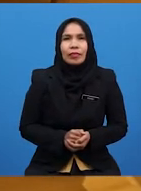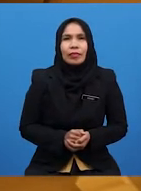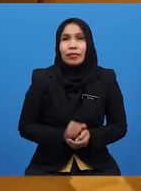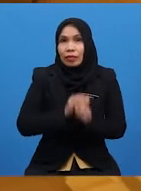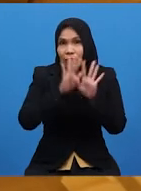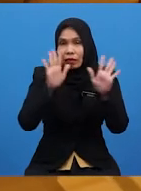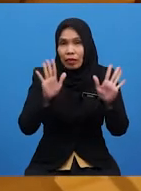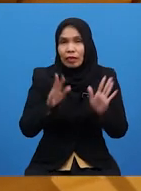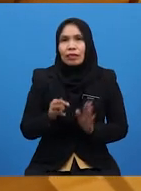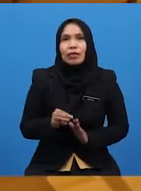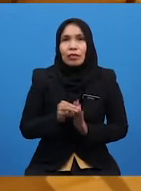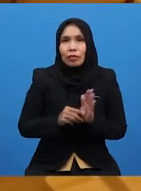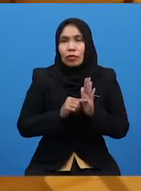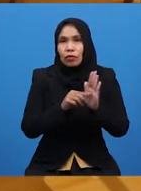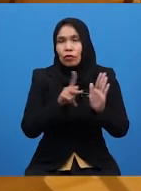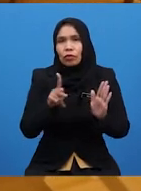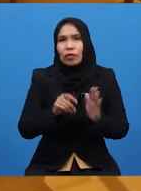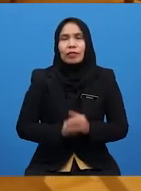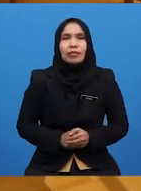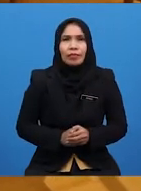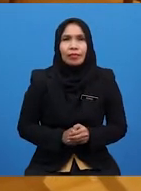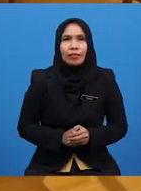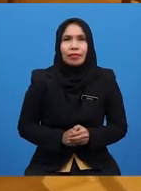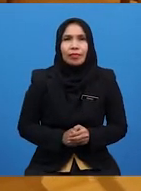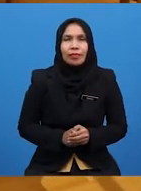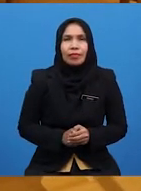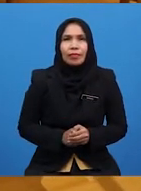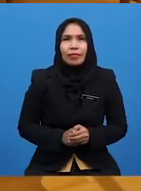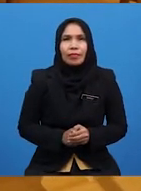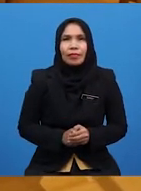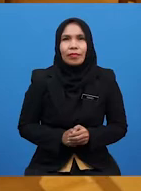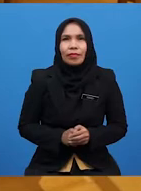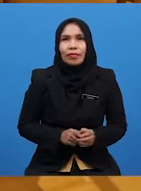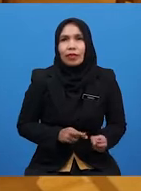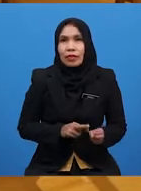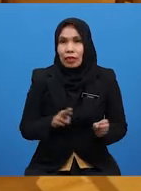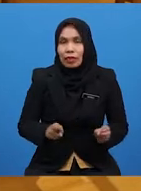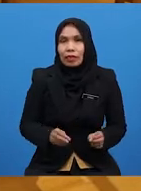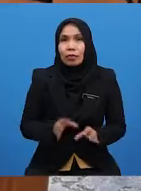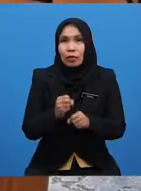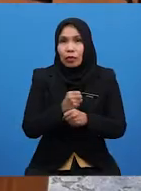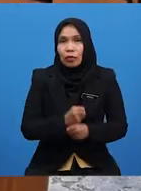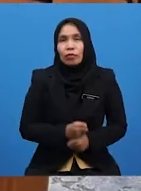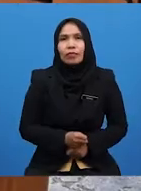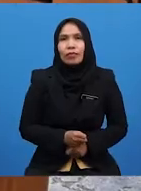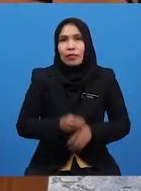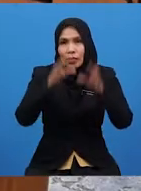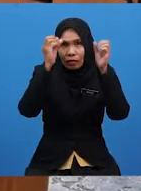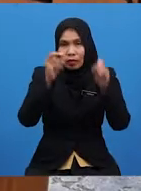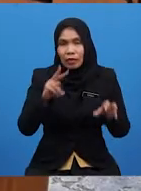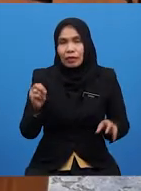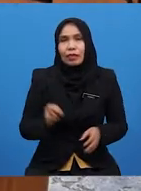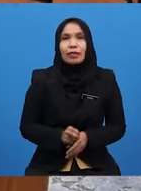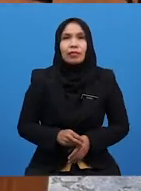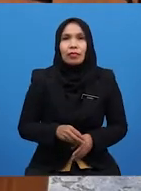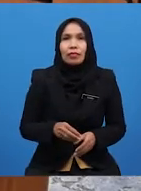menunjukkan pengaplikasian prinsip rekabentuk hiasan dalaman yang baik I like bentuk